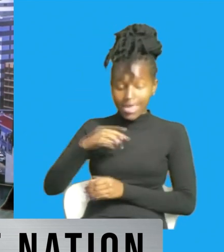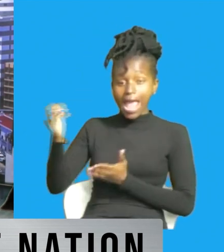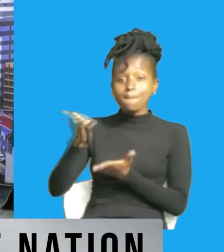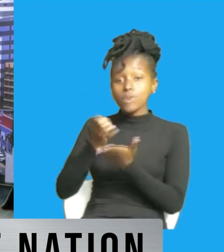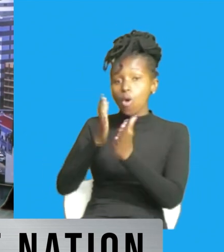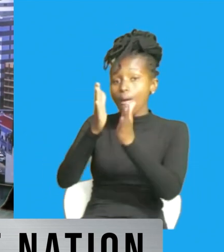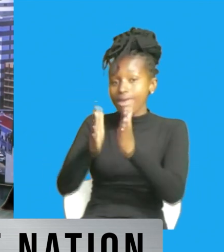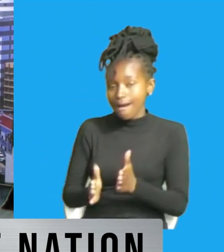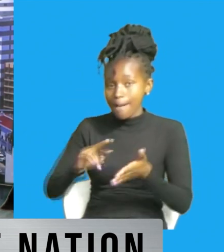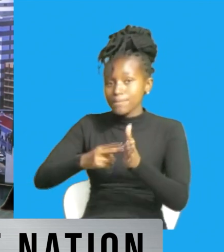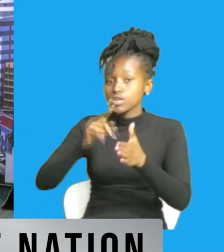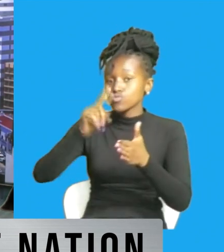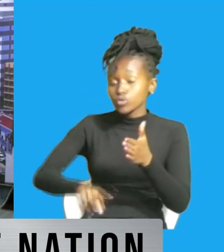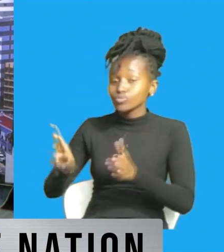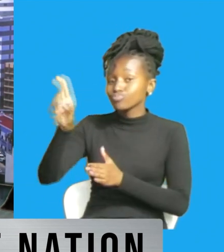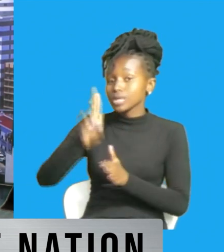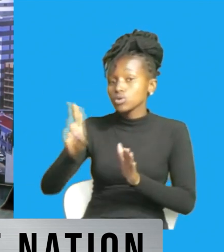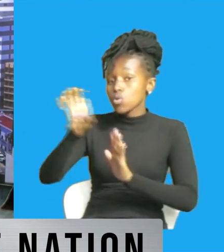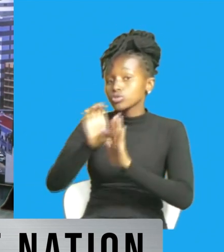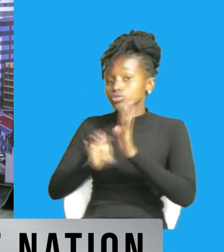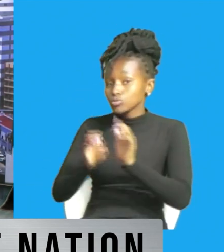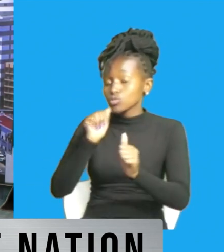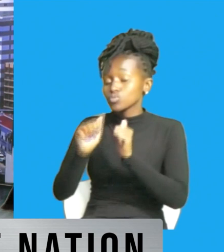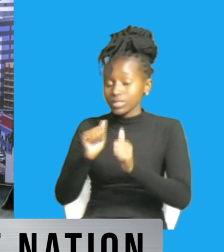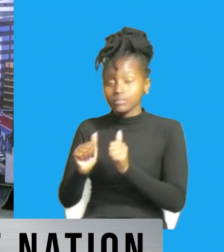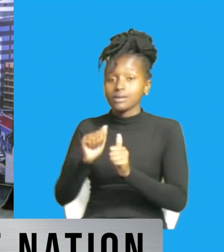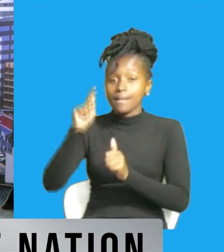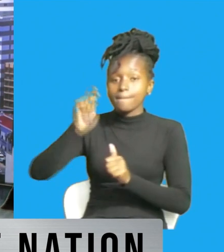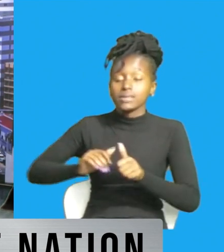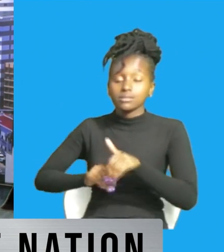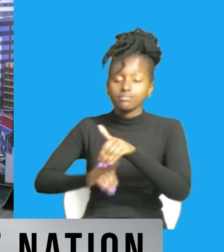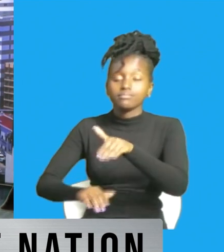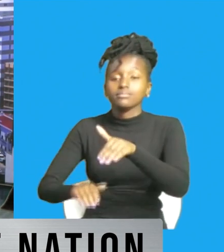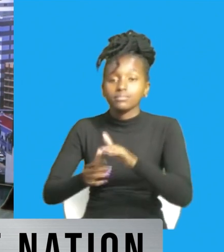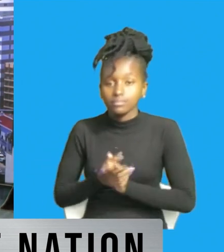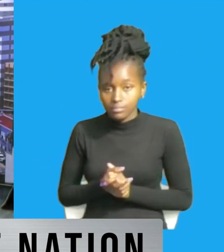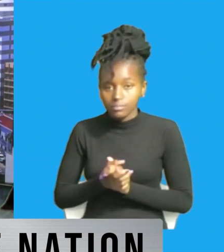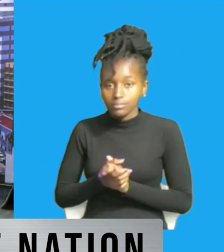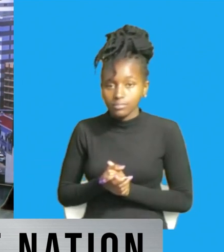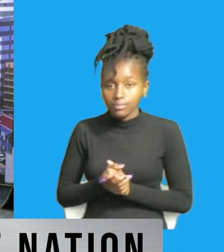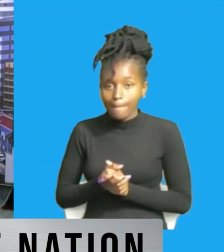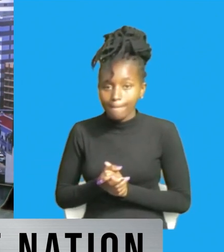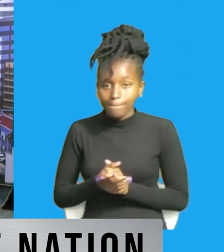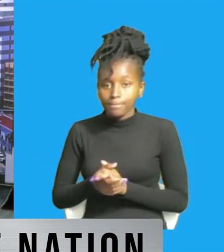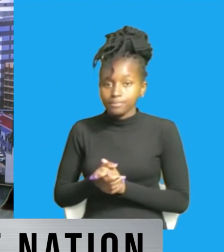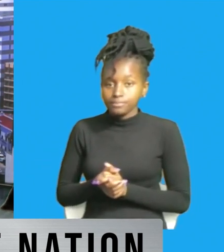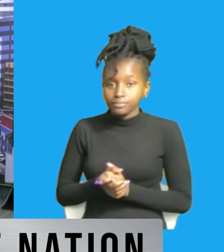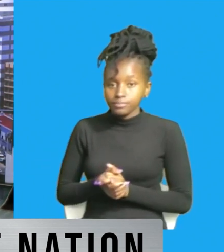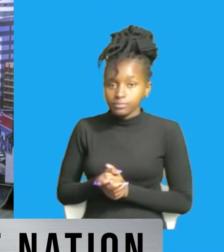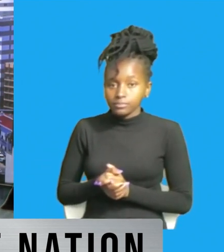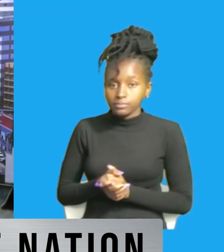ndio sisi tukiongea tutaongea nayo. Kwa hivyo these things can go concurrently. Wasianze kusema ya kwamba ati